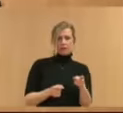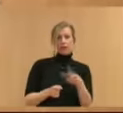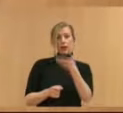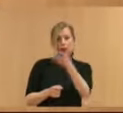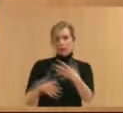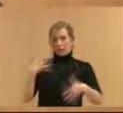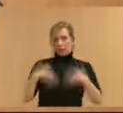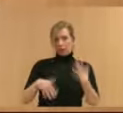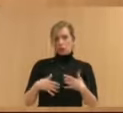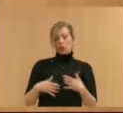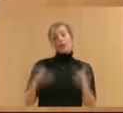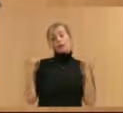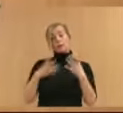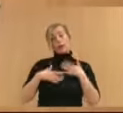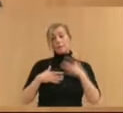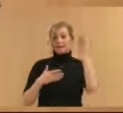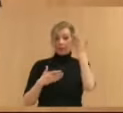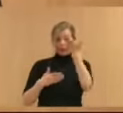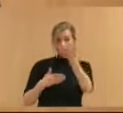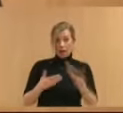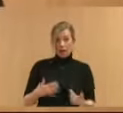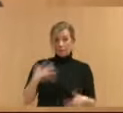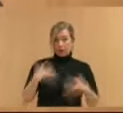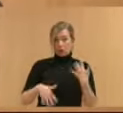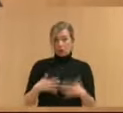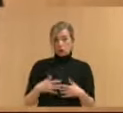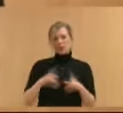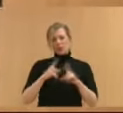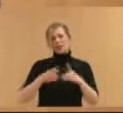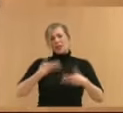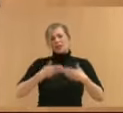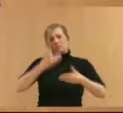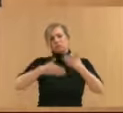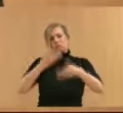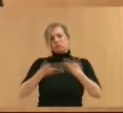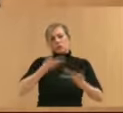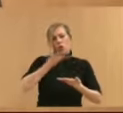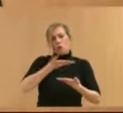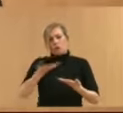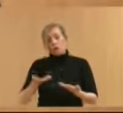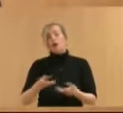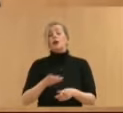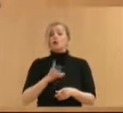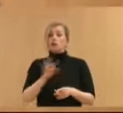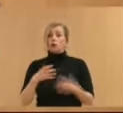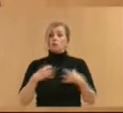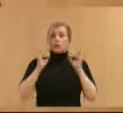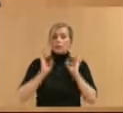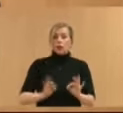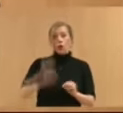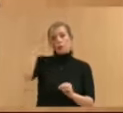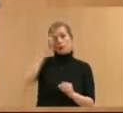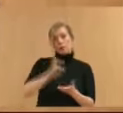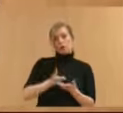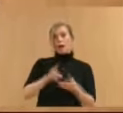вина. И тук наистина не искам да говоря много, защото тази полемика вече я развихва продължение на много месеци. Но съм сигурен, че и България може да